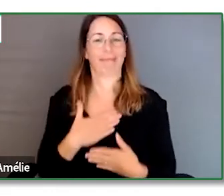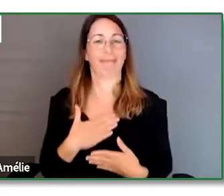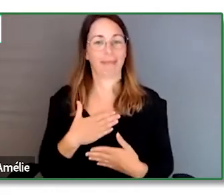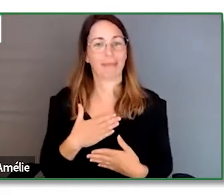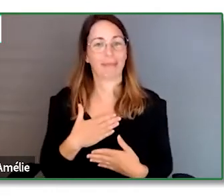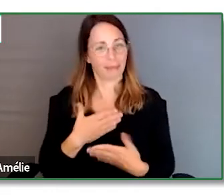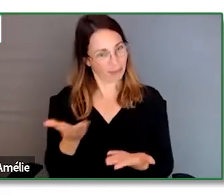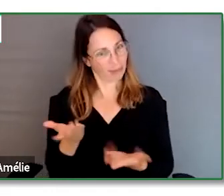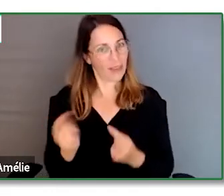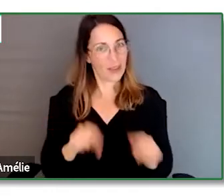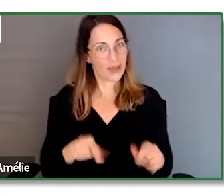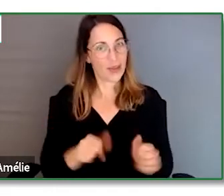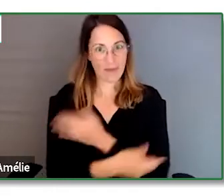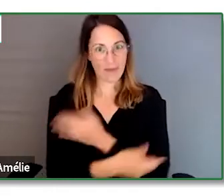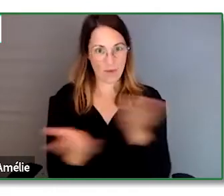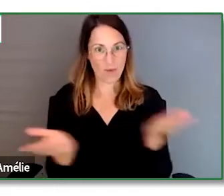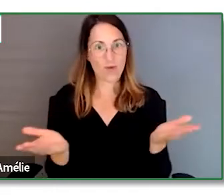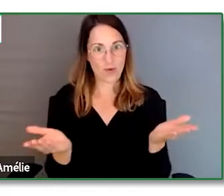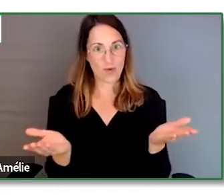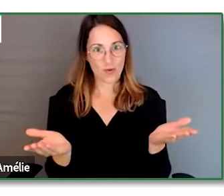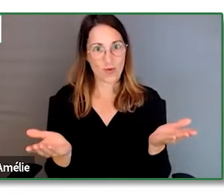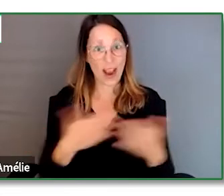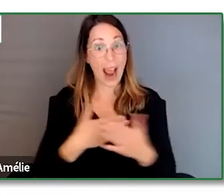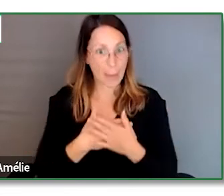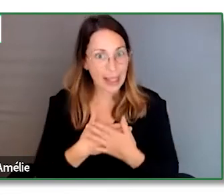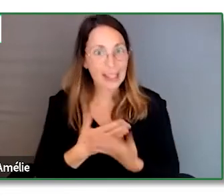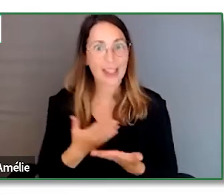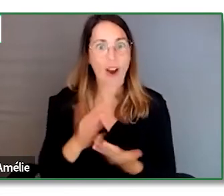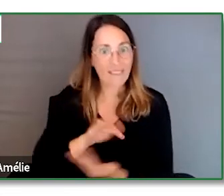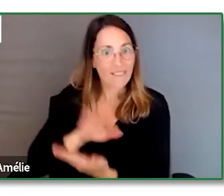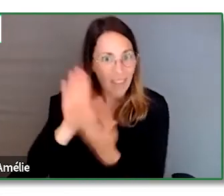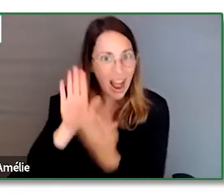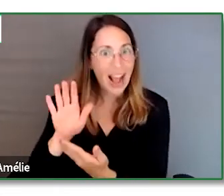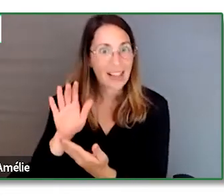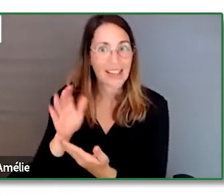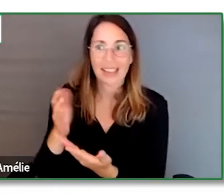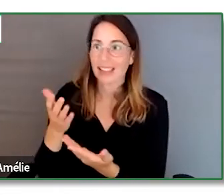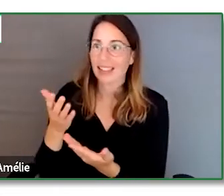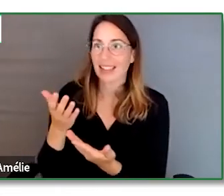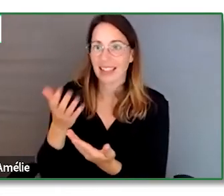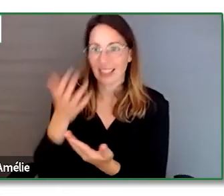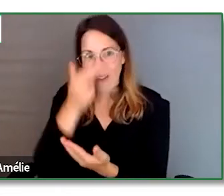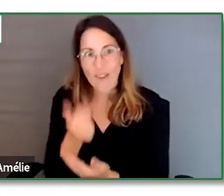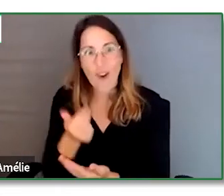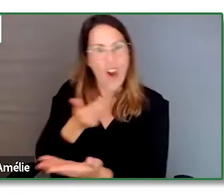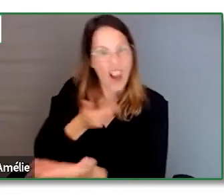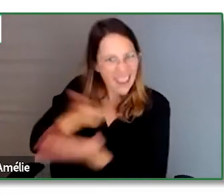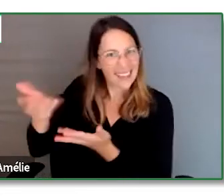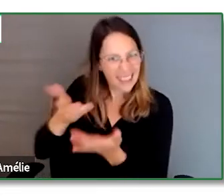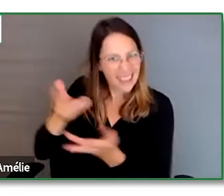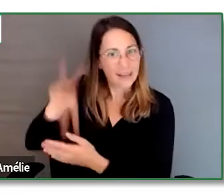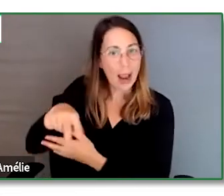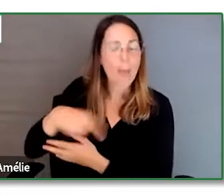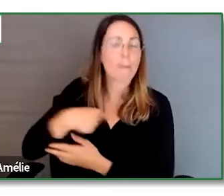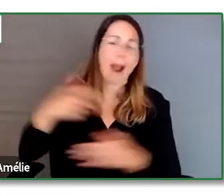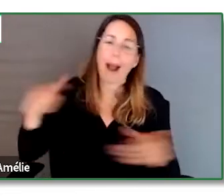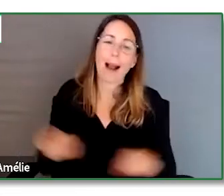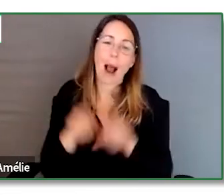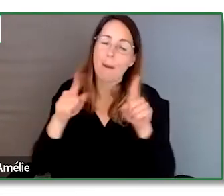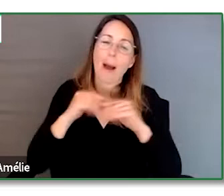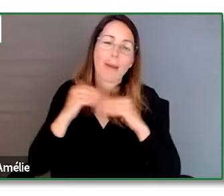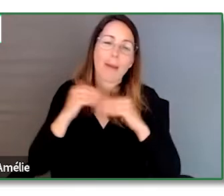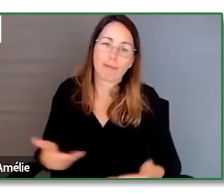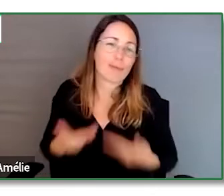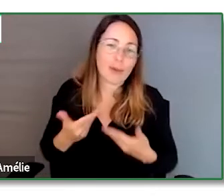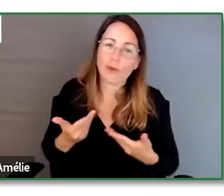en personne. Ça serait véritablement interactif, mais j'accueille avec plaisir la possibilité de travailler avec vous et d'interagir avec vous à